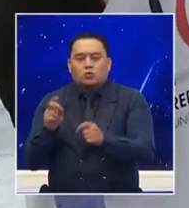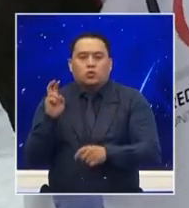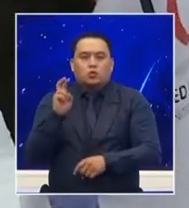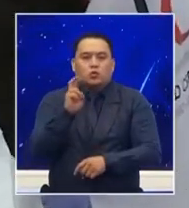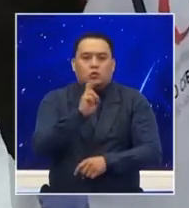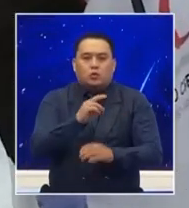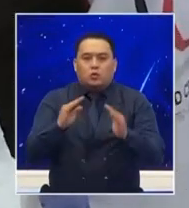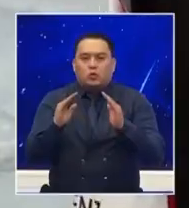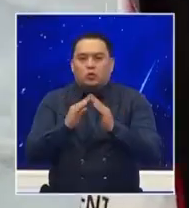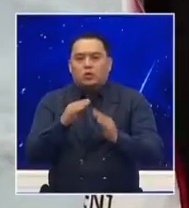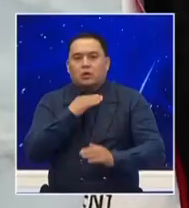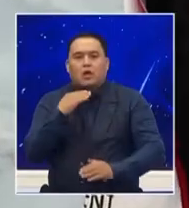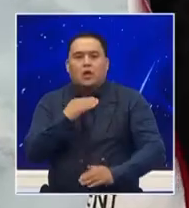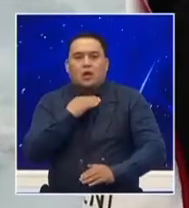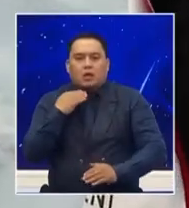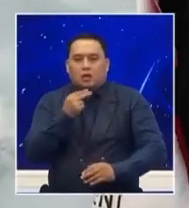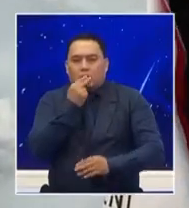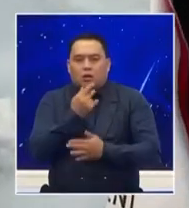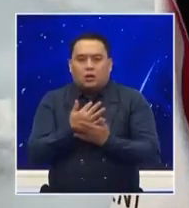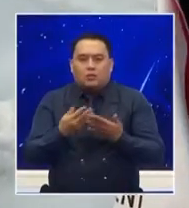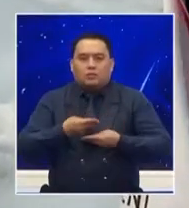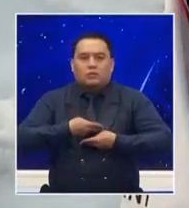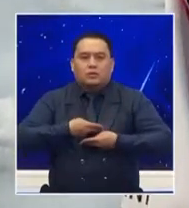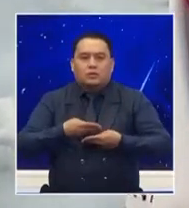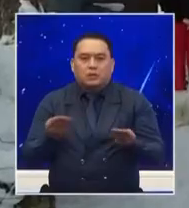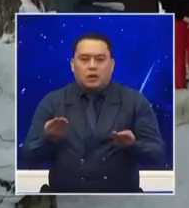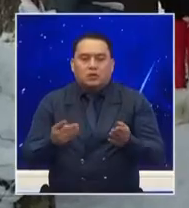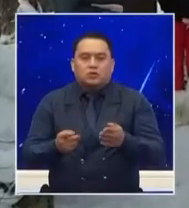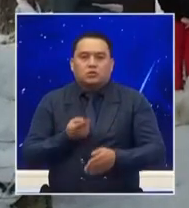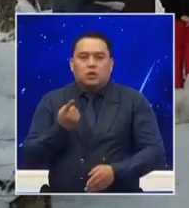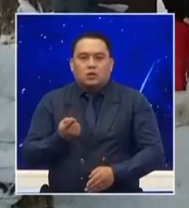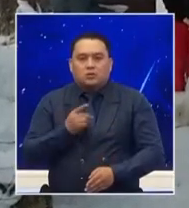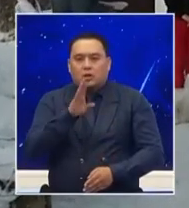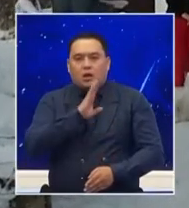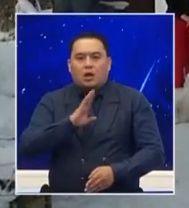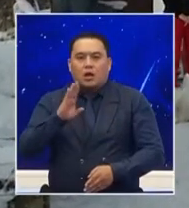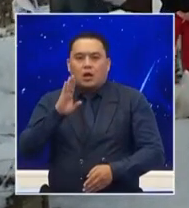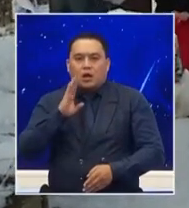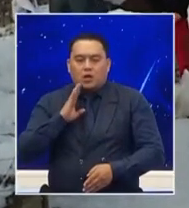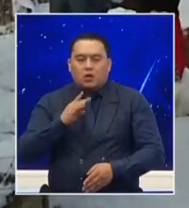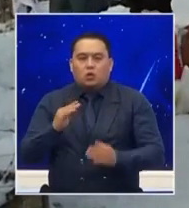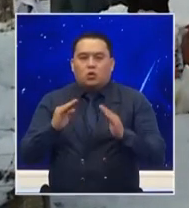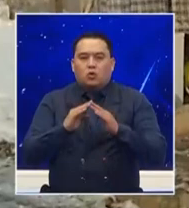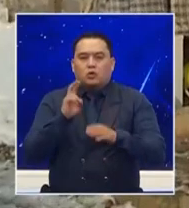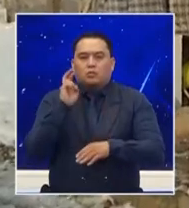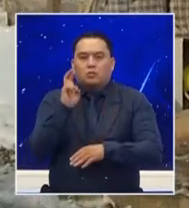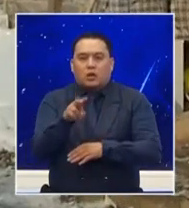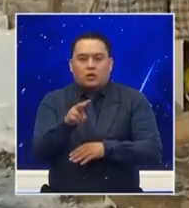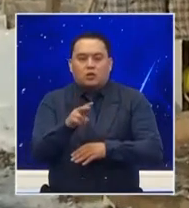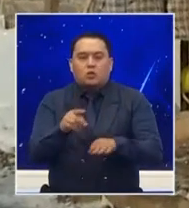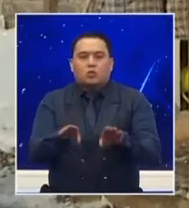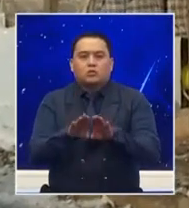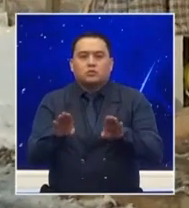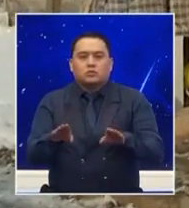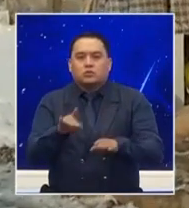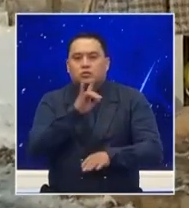барып, ірі қара мал еті мен тағам түрлерін таратты. Жалғызбасты ана Алтынай Түктібаеваның да үйіне барды. 31 жастағы